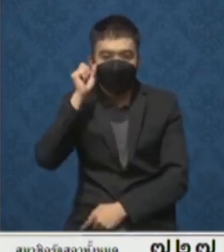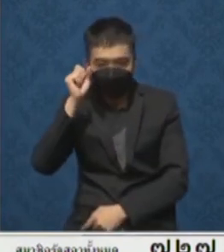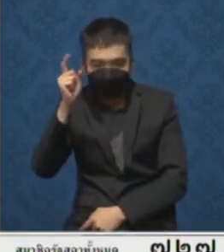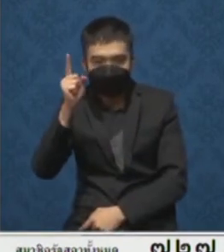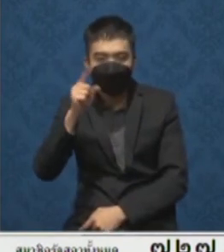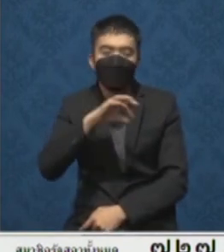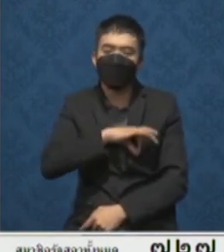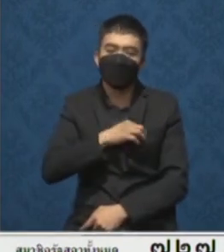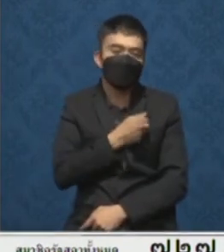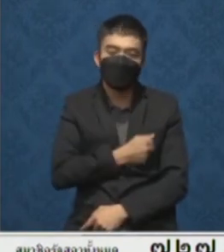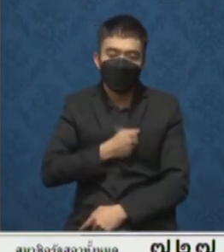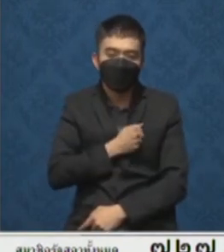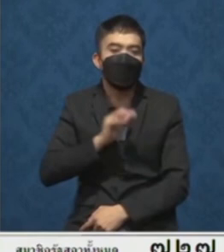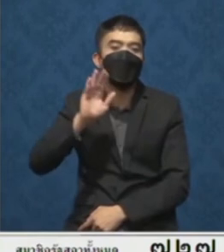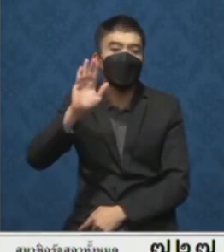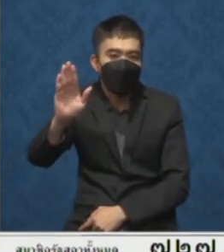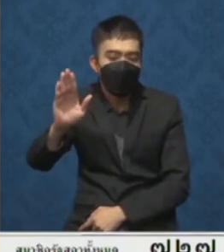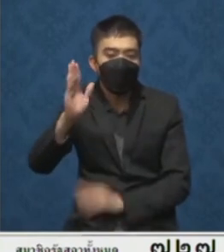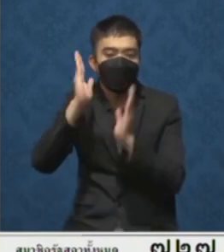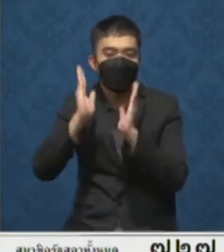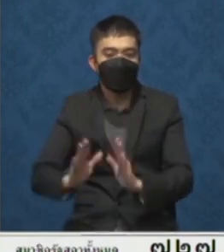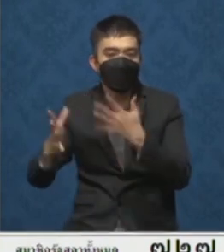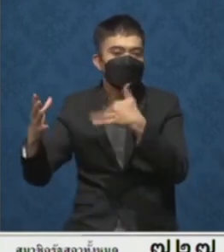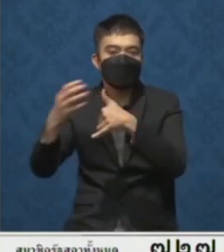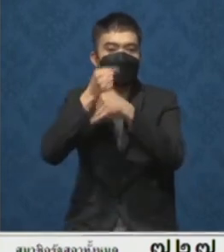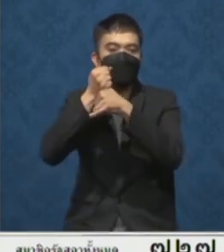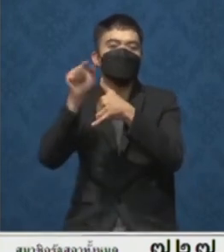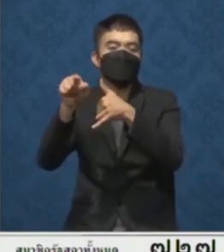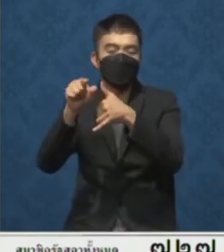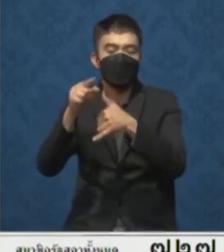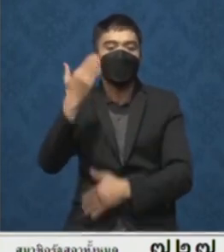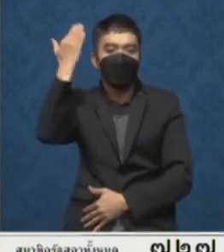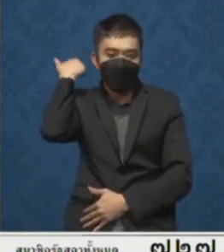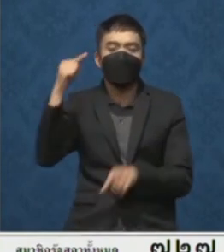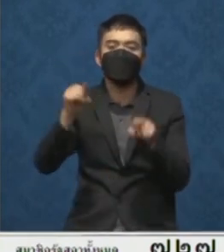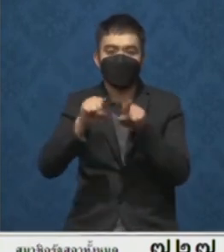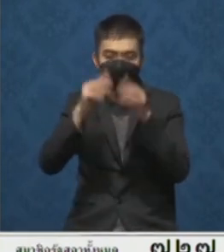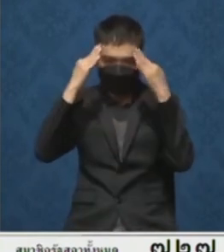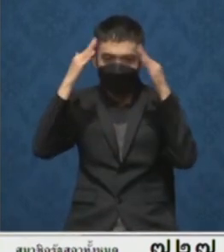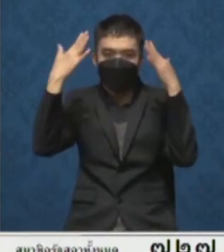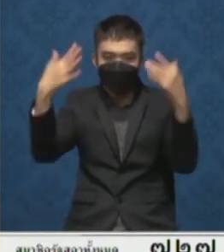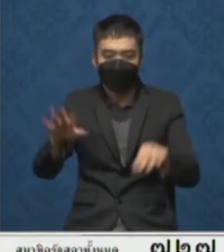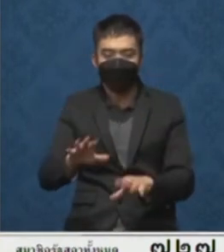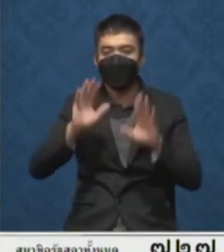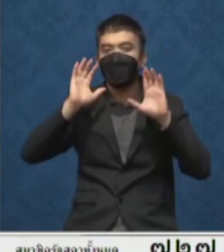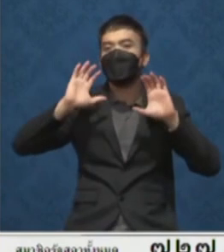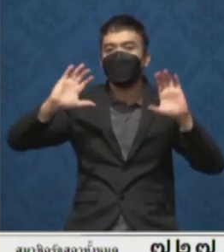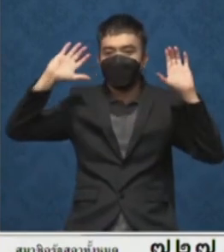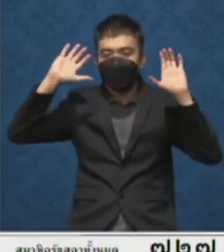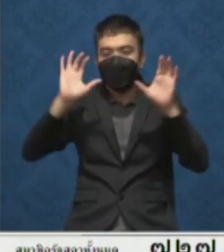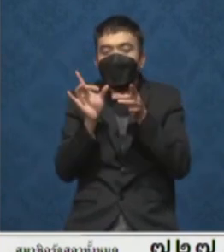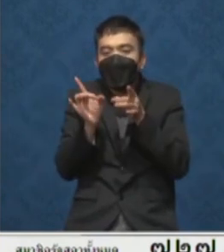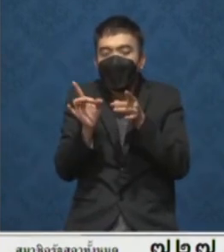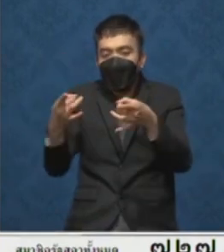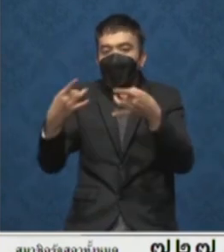เมืองที่ประสบอยู่ทุกวันนี้เพราะที่ฉันเองค่ะท่านประธานเคยถูกอำนาจรัฐกลั่นแกล้งท่านประธานฟังด้วยนะคะเพียง